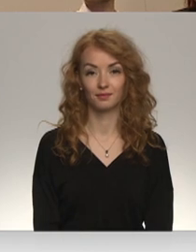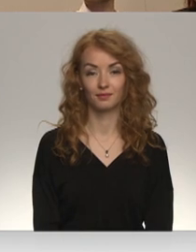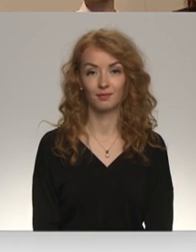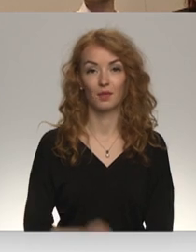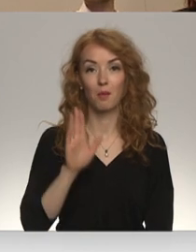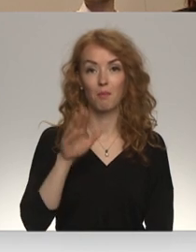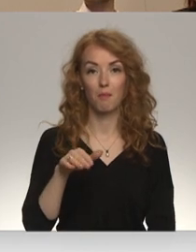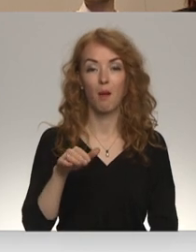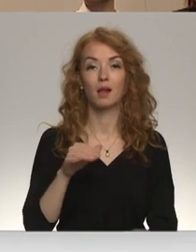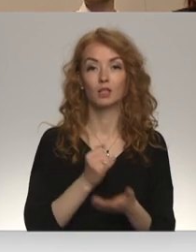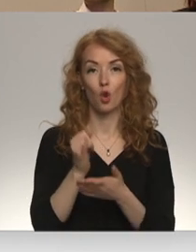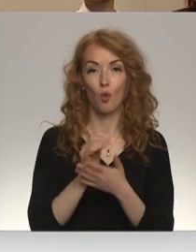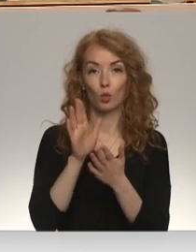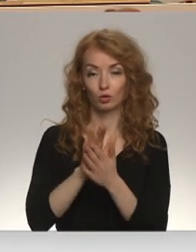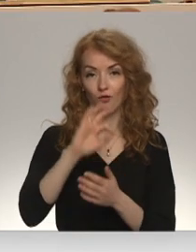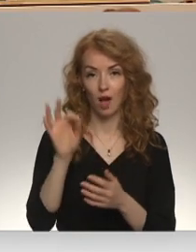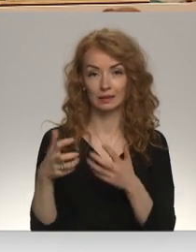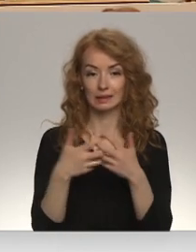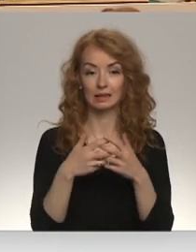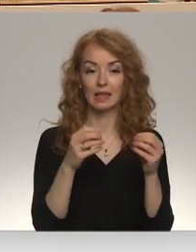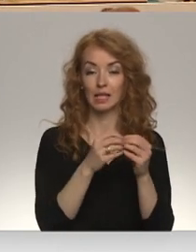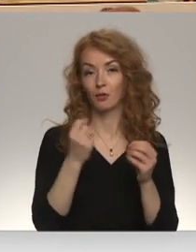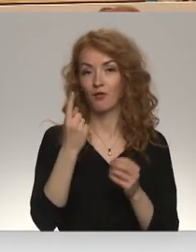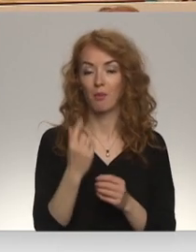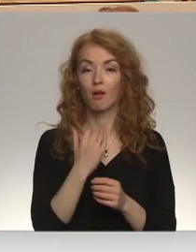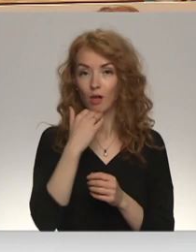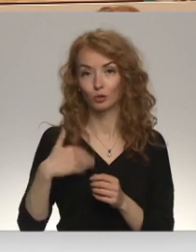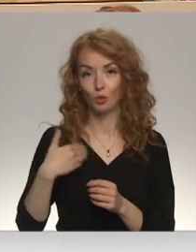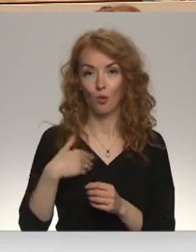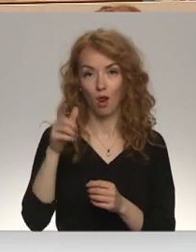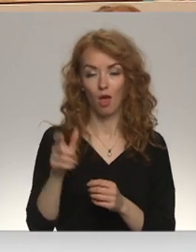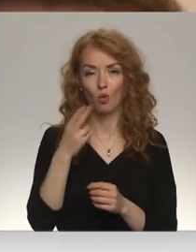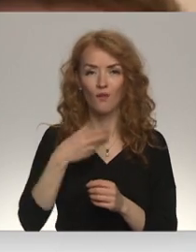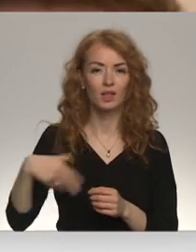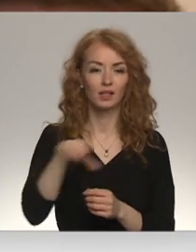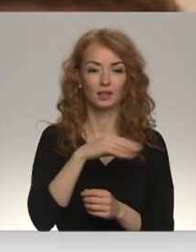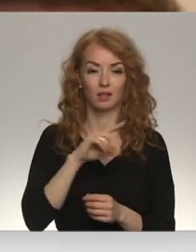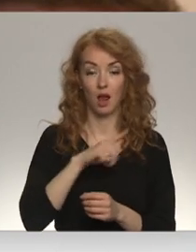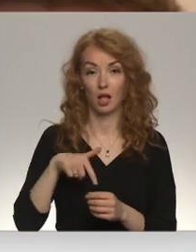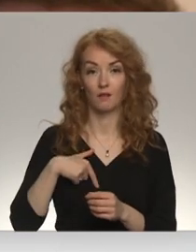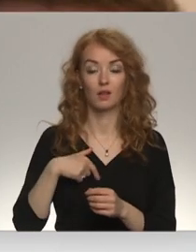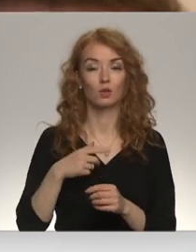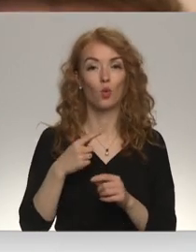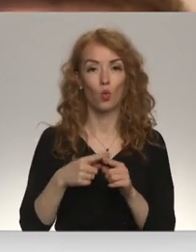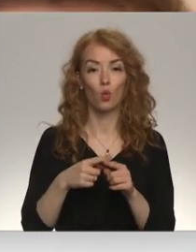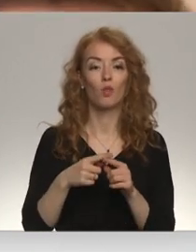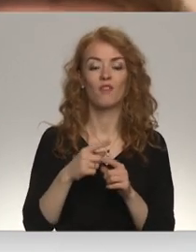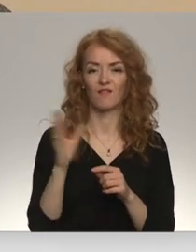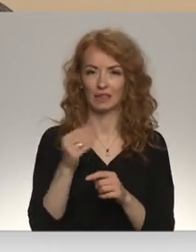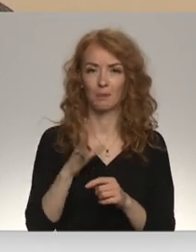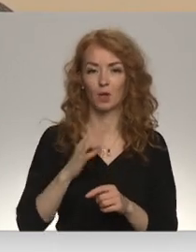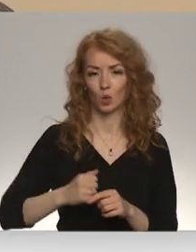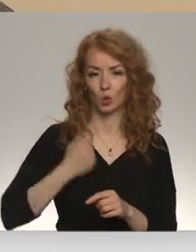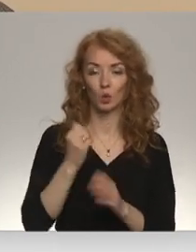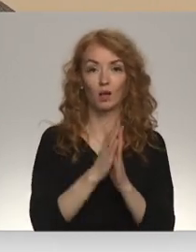Par ceļazīmi uz Vāciju cīnījās 10. Un 11. Klases skolēni no visas Latvijas. Pilnīgi spoži neesot gājis nevienam,